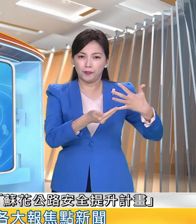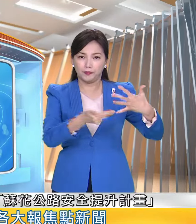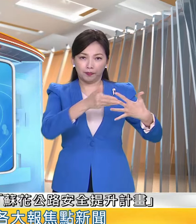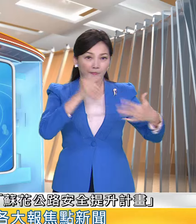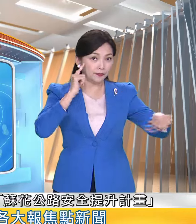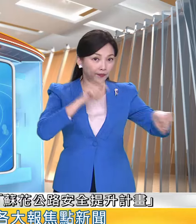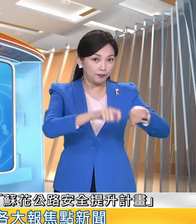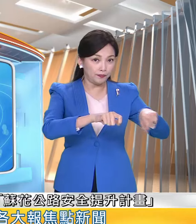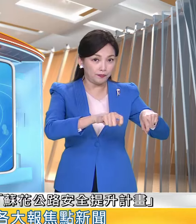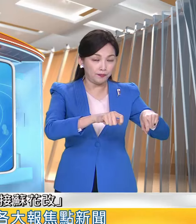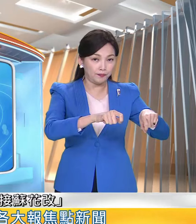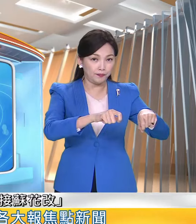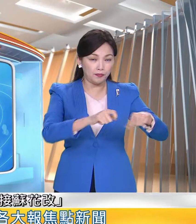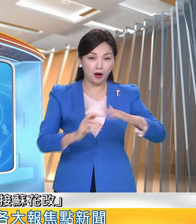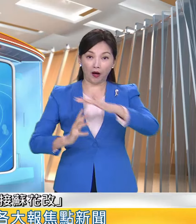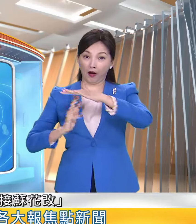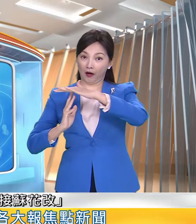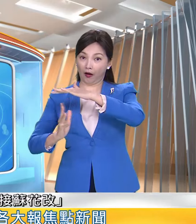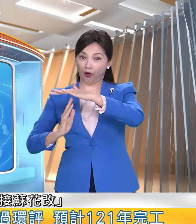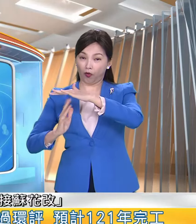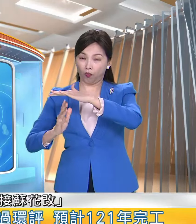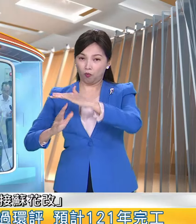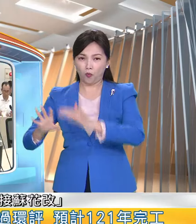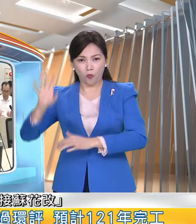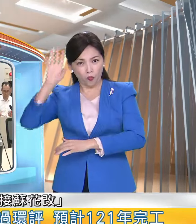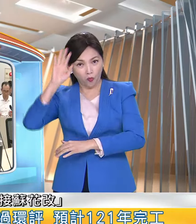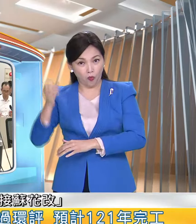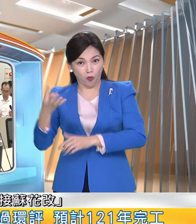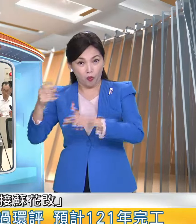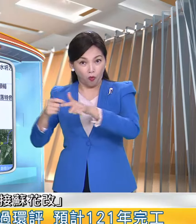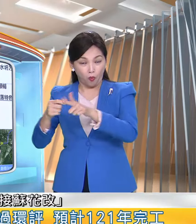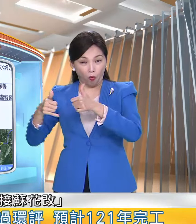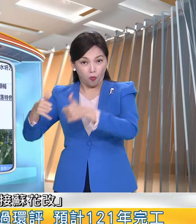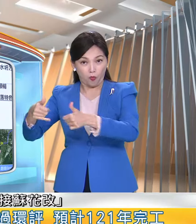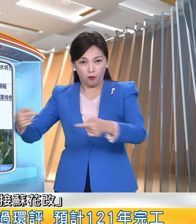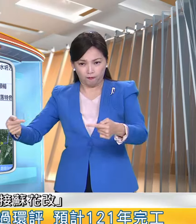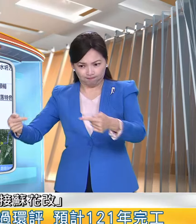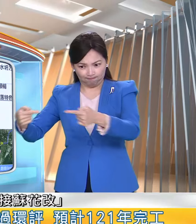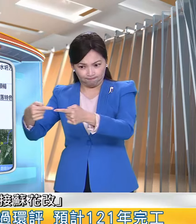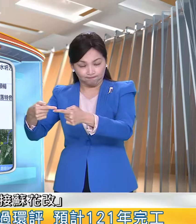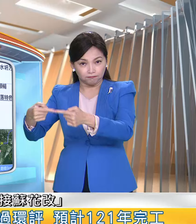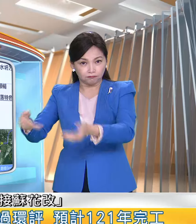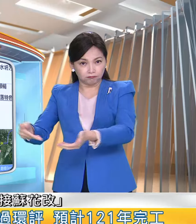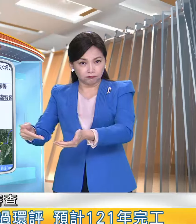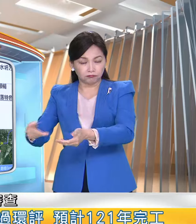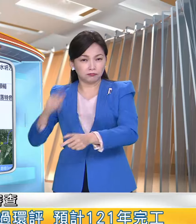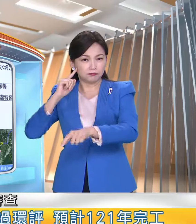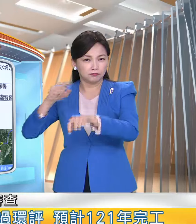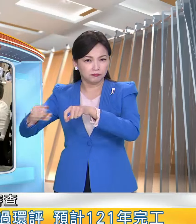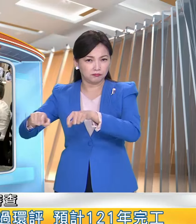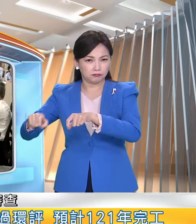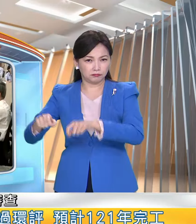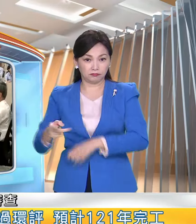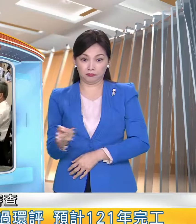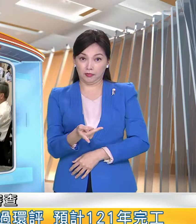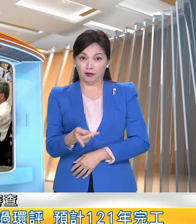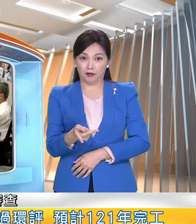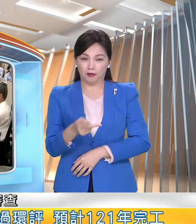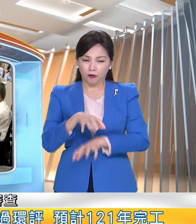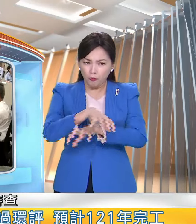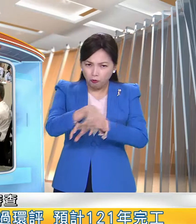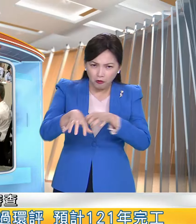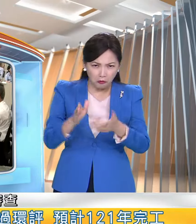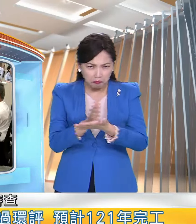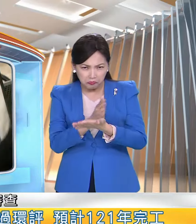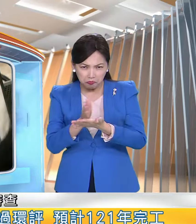划，以及国道5号衔接苏花改，而两岸都